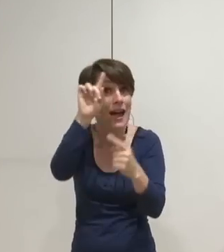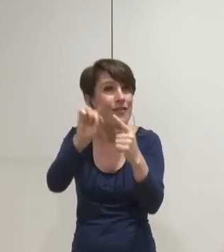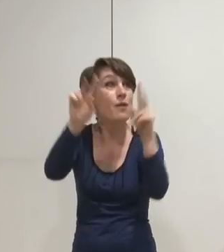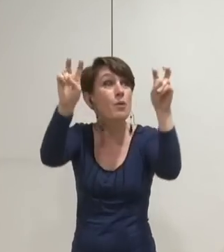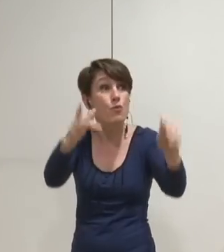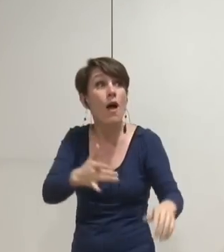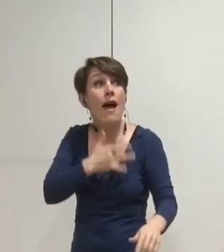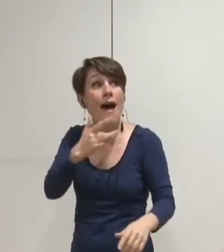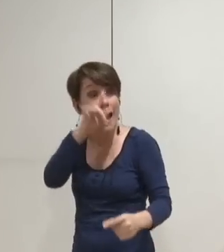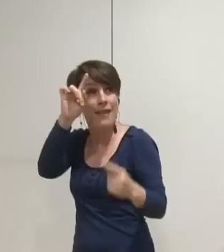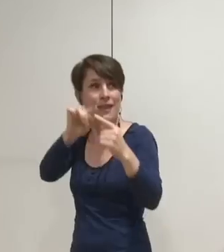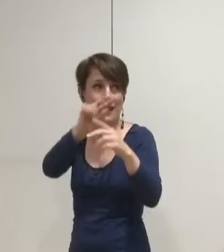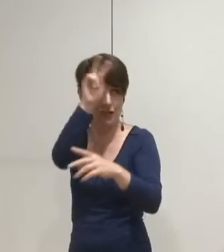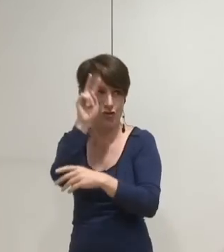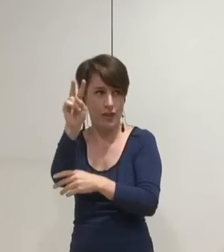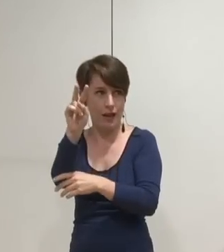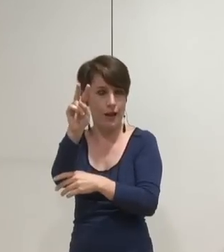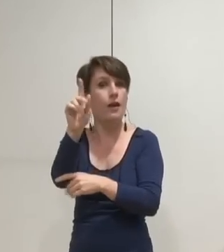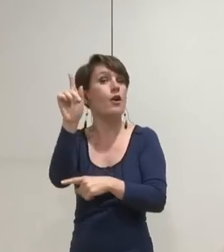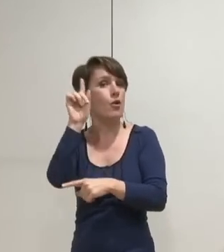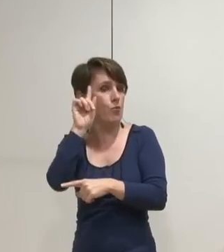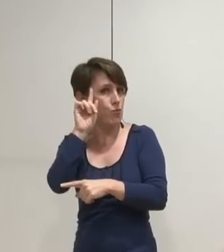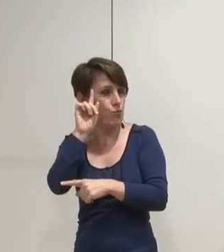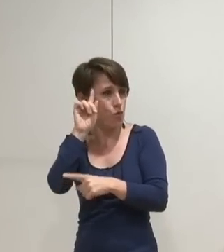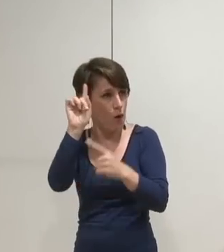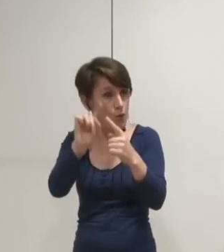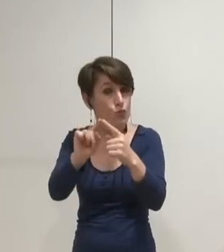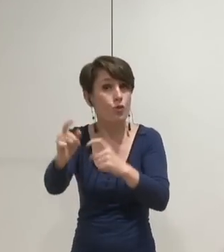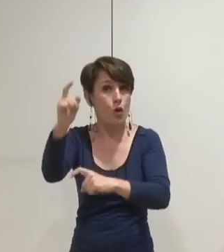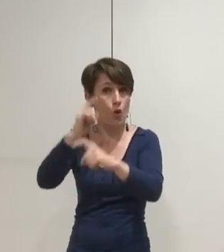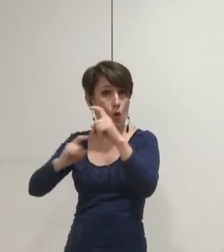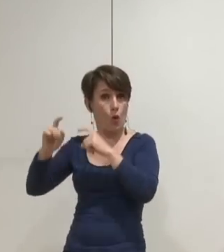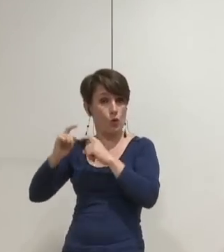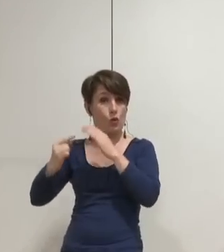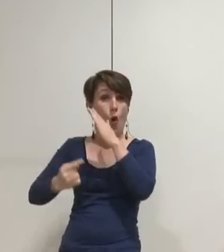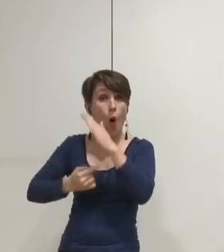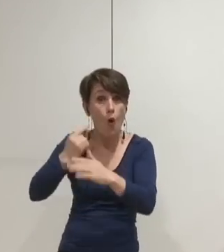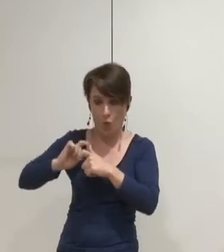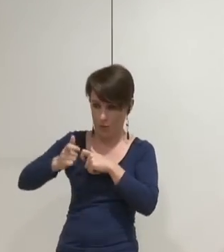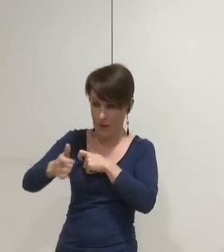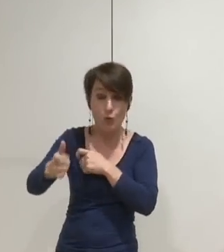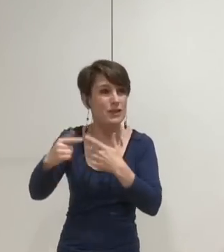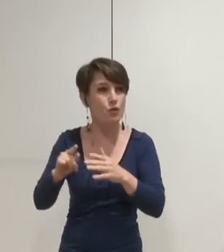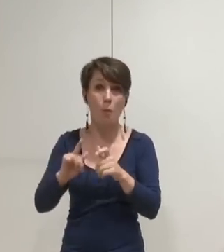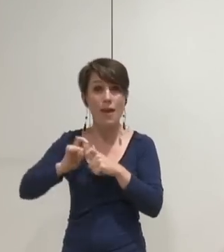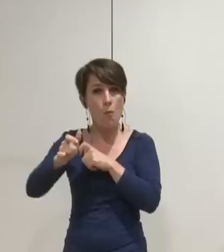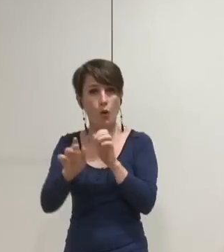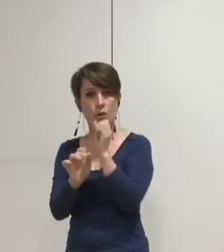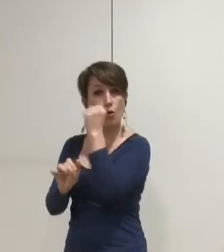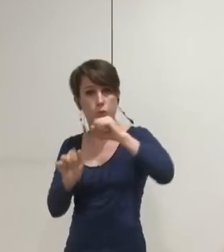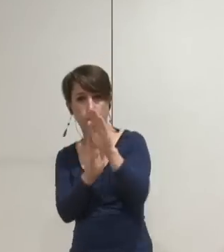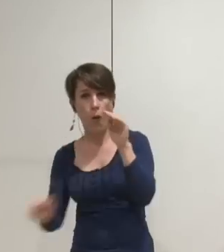réouvrir la procédure mais pas de contourner cette procédure et depuis la fin de